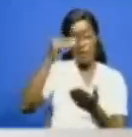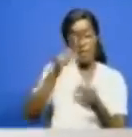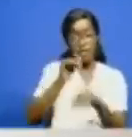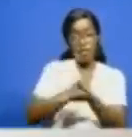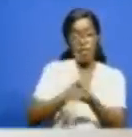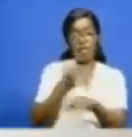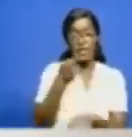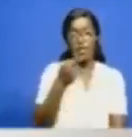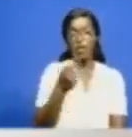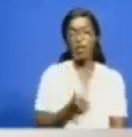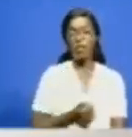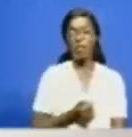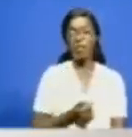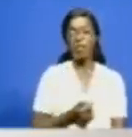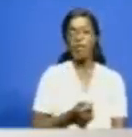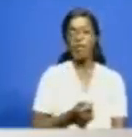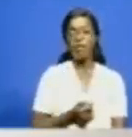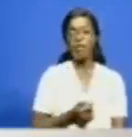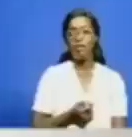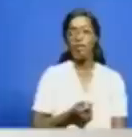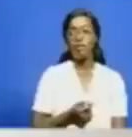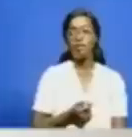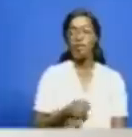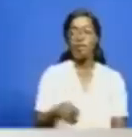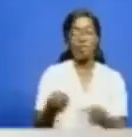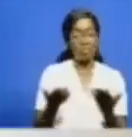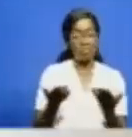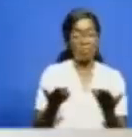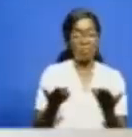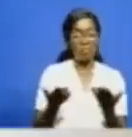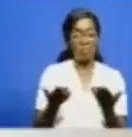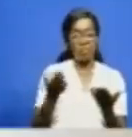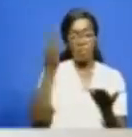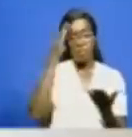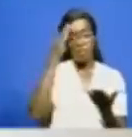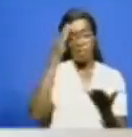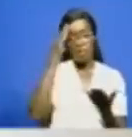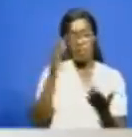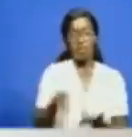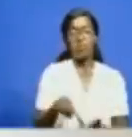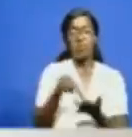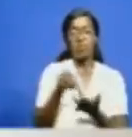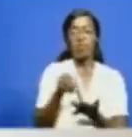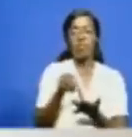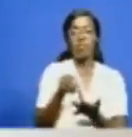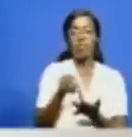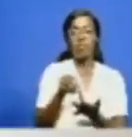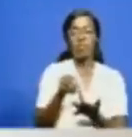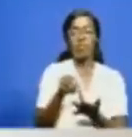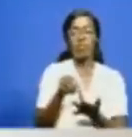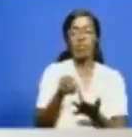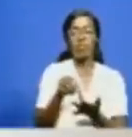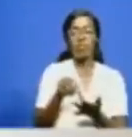niseme, kwa sababu hata kama najuana sana sana na vijana